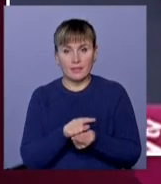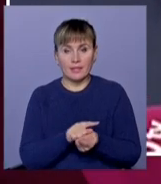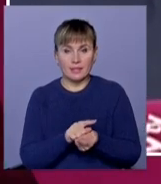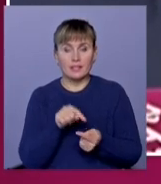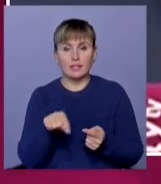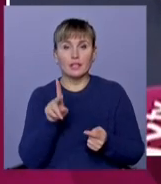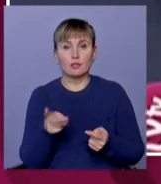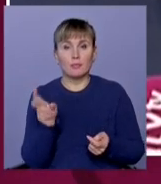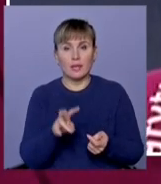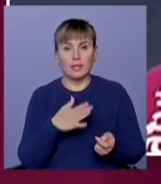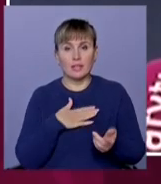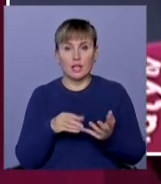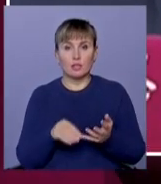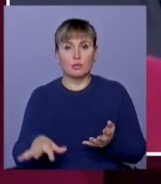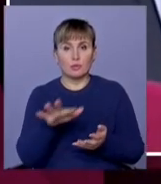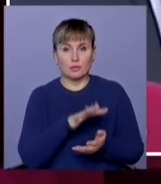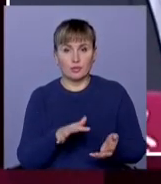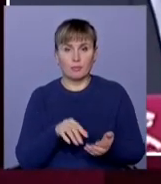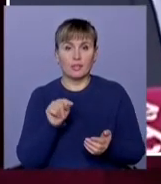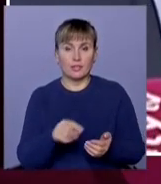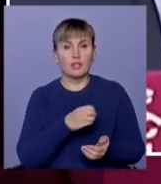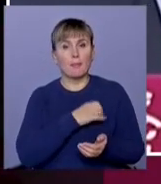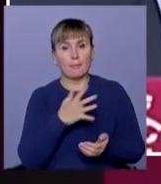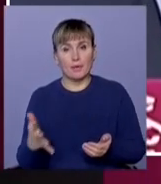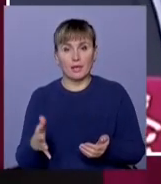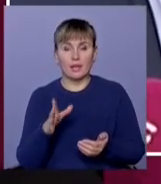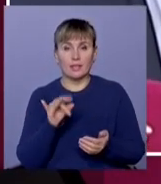кто приходил на нашу землю, они, может, обогащали, они